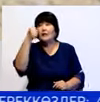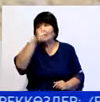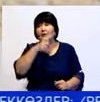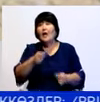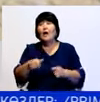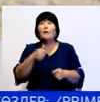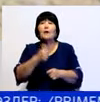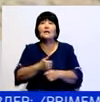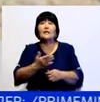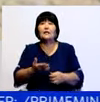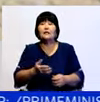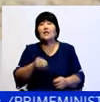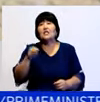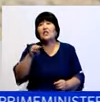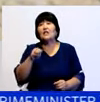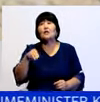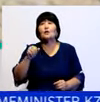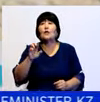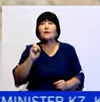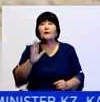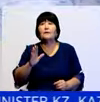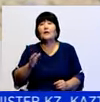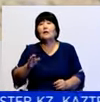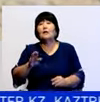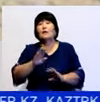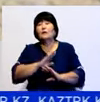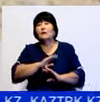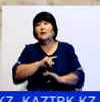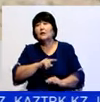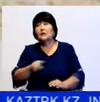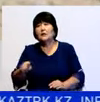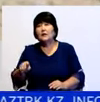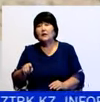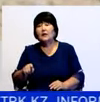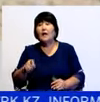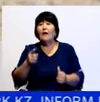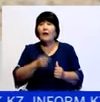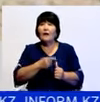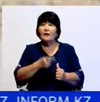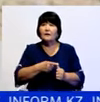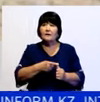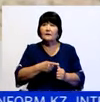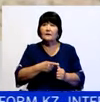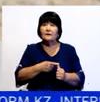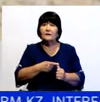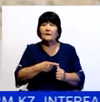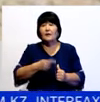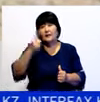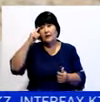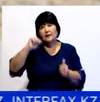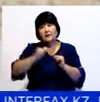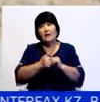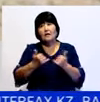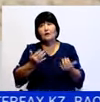басқарған Жарылқасын Тұрабаевтың дүниеден өткен атын есте қалдыру